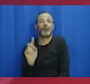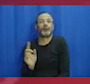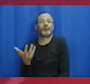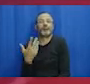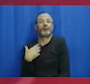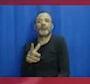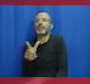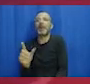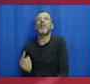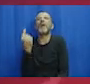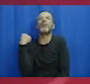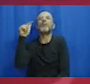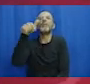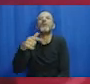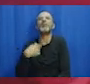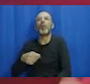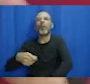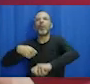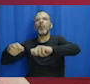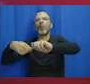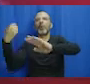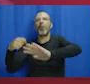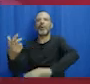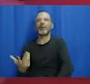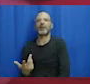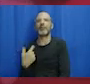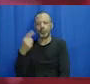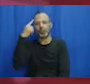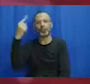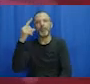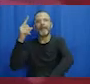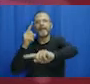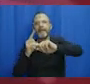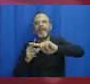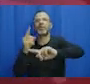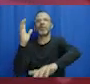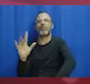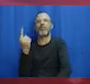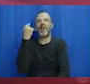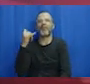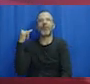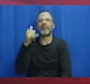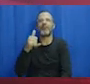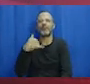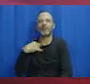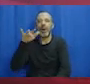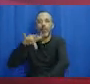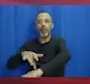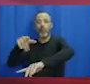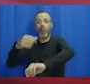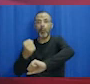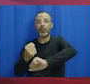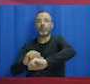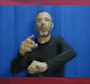بيجي سلاح منين بيجي سلاح يعني فكرك أنت بيجي سلاح يعني أشكر خبر ما هني بيعرفوا من أين موارد هذا السلاح، هل هو تصنيع محلي هل هو تصنيع